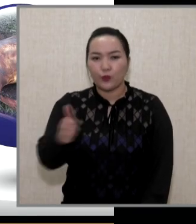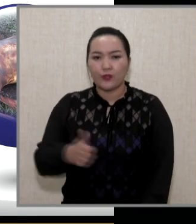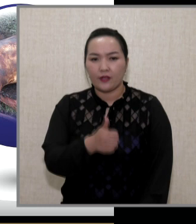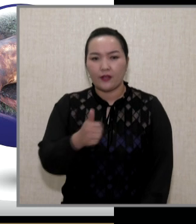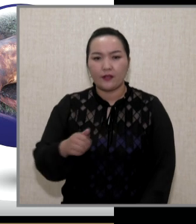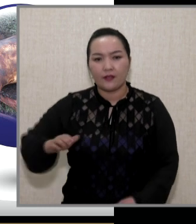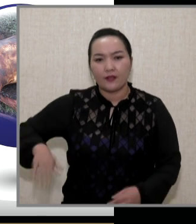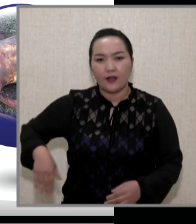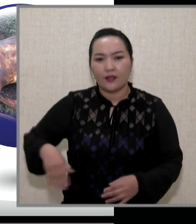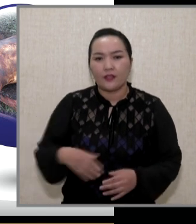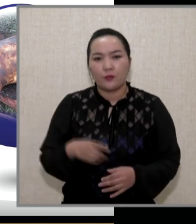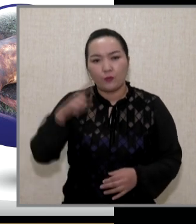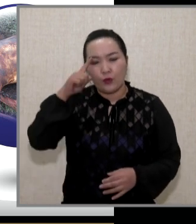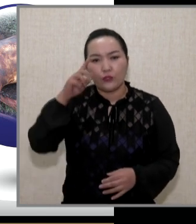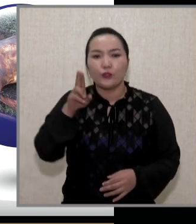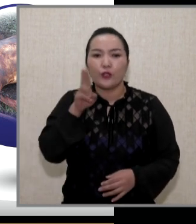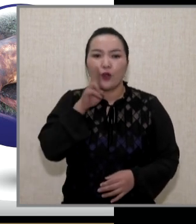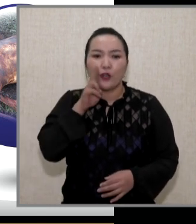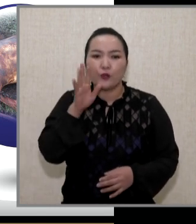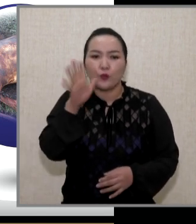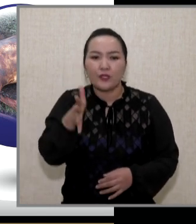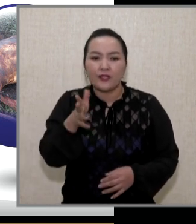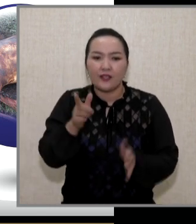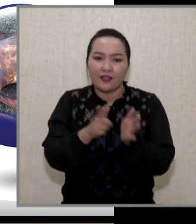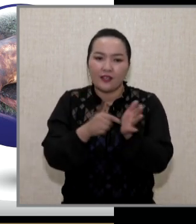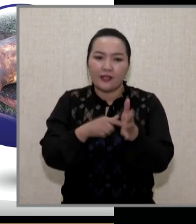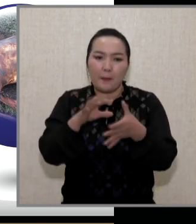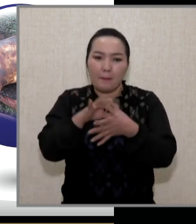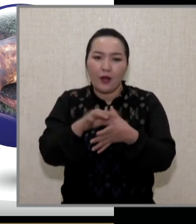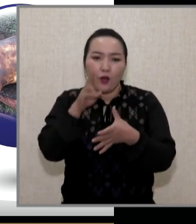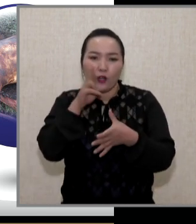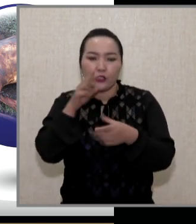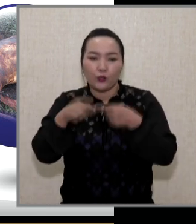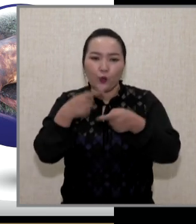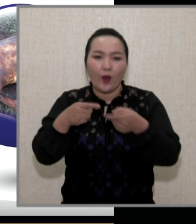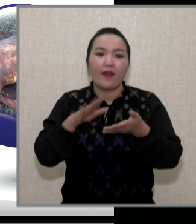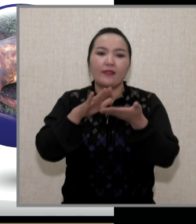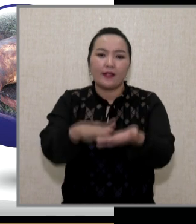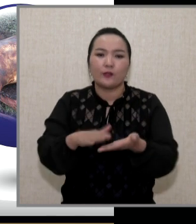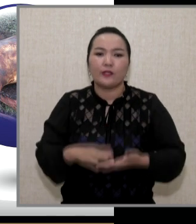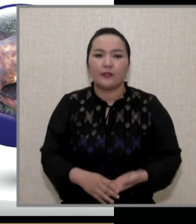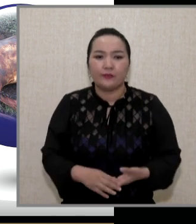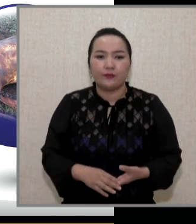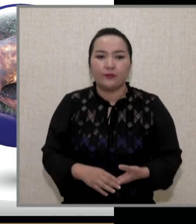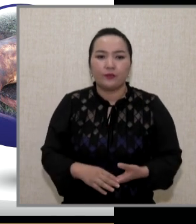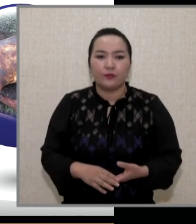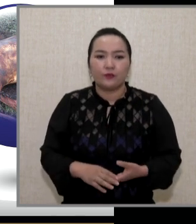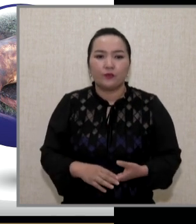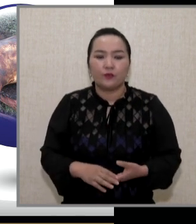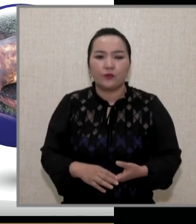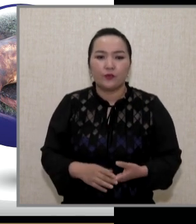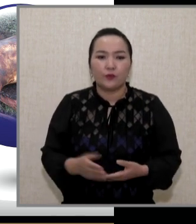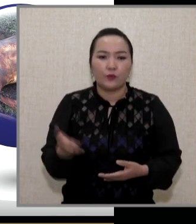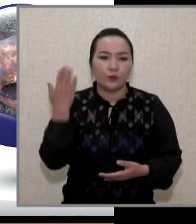одоо бүгдээрээ дараагийн манай монголчуудын хоол хүнсний хэрэглээ болох махан хоолны тухай багшин та нартай танилцуулъя.